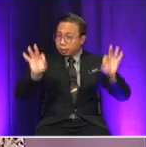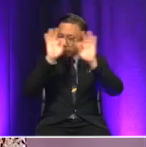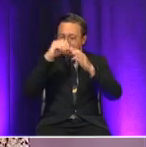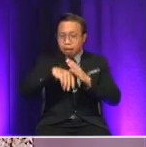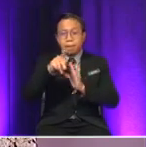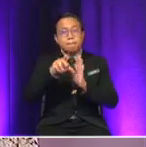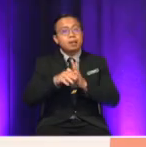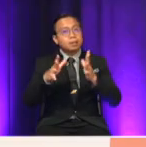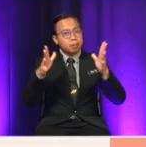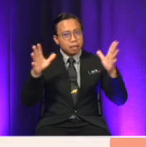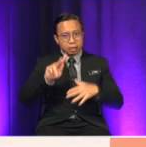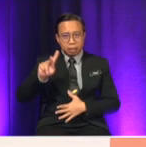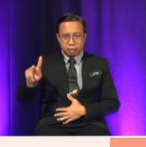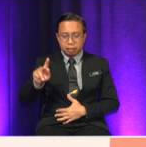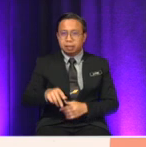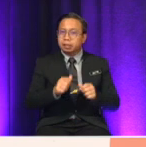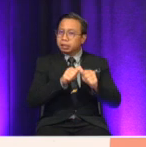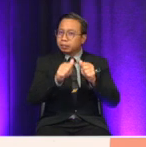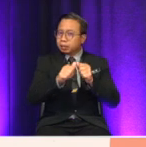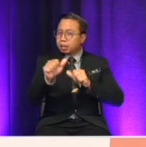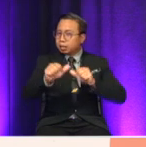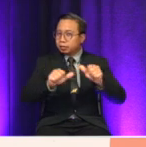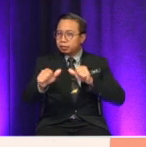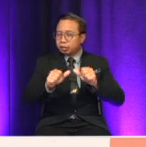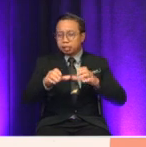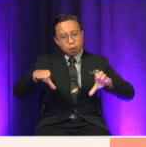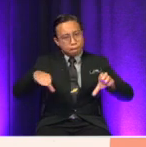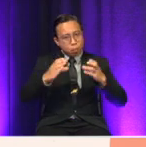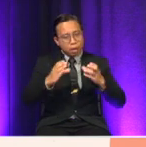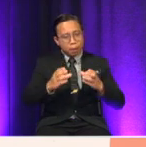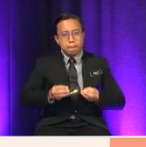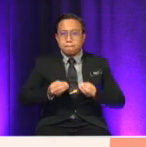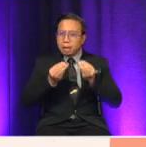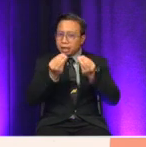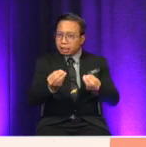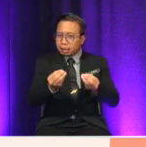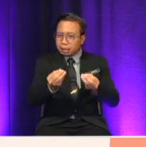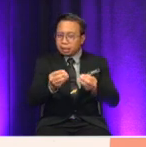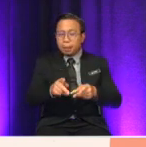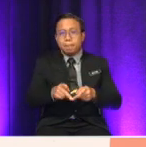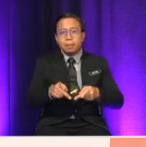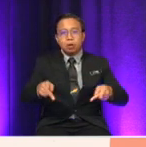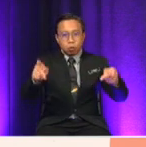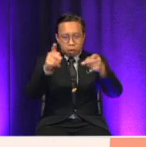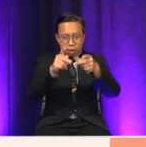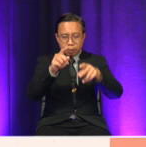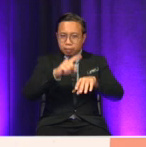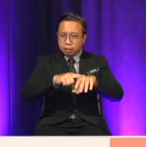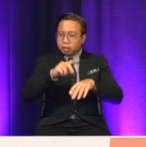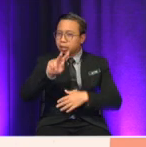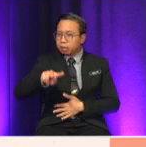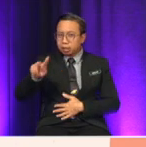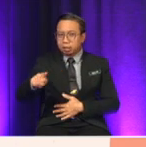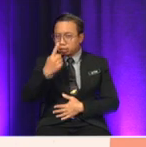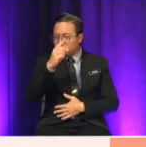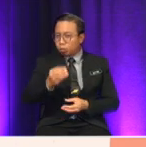kerana setiap aktiviti yang dijalankan sebenarnya memberi peluang kepada kanak-kanak untuk menyampaikan